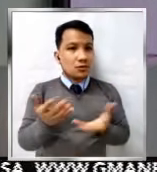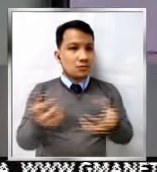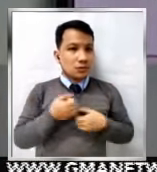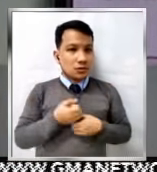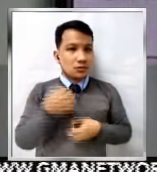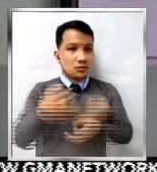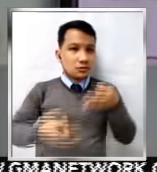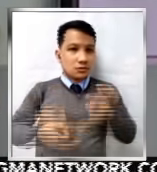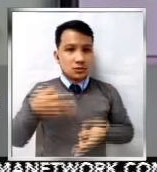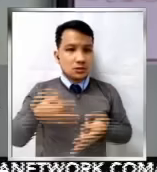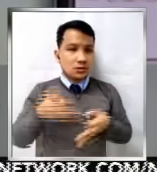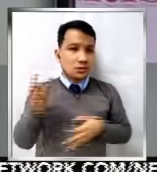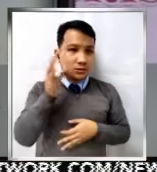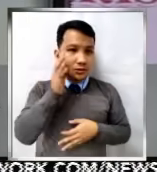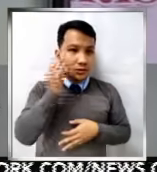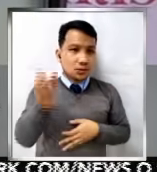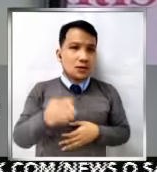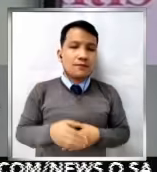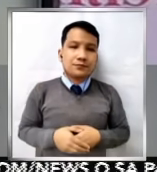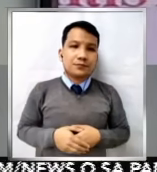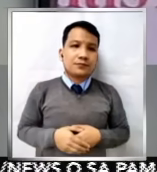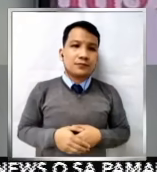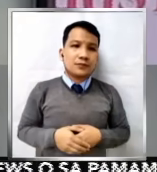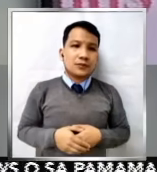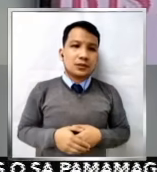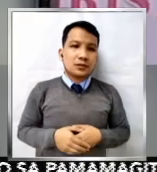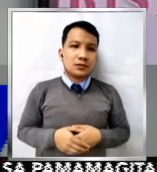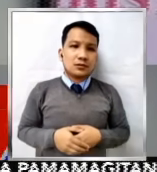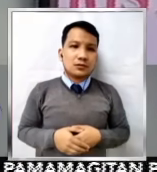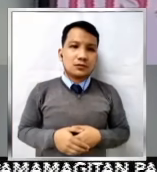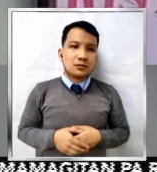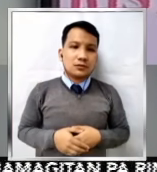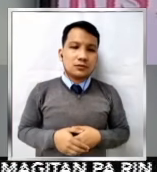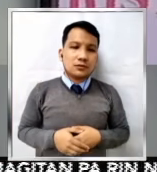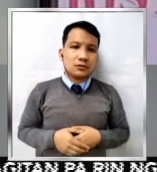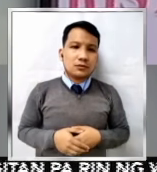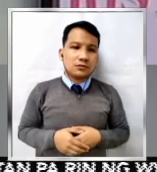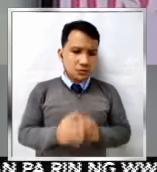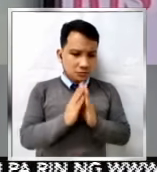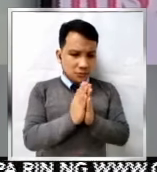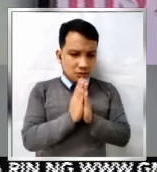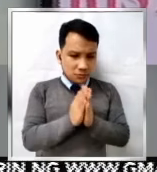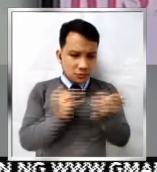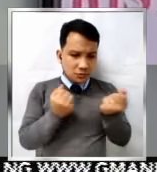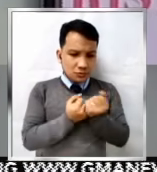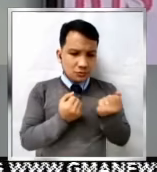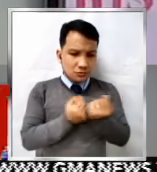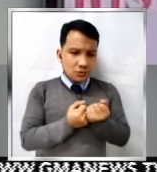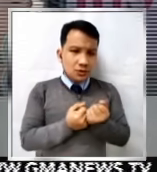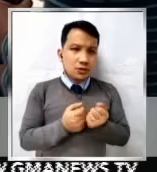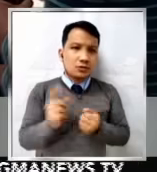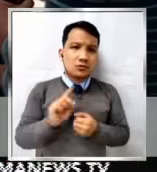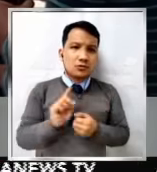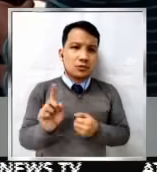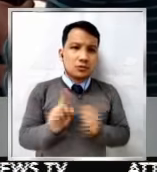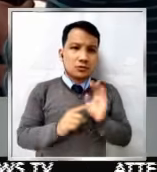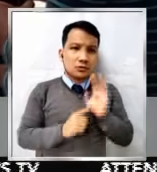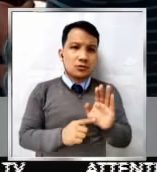Christine. At yung overflowing niyo po na support at comfort na